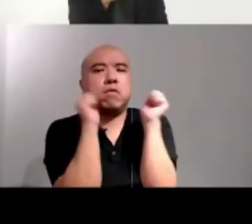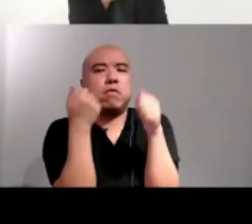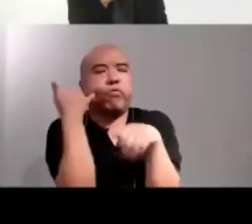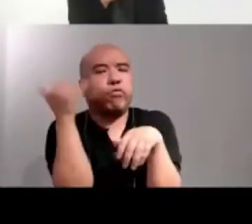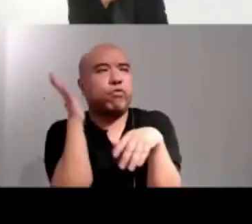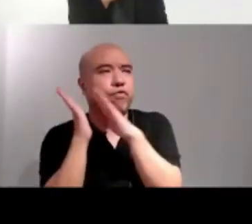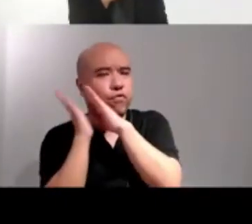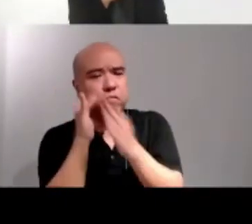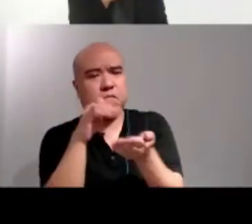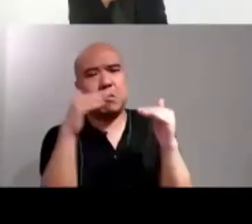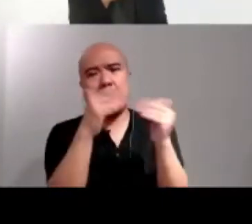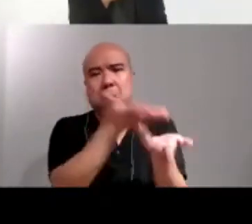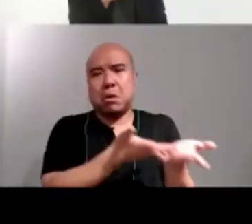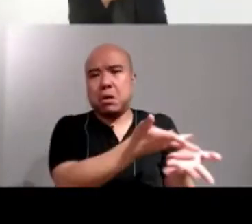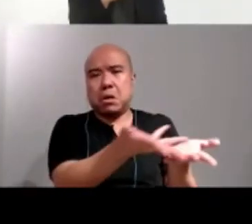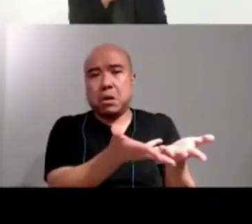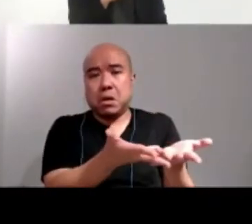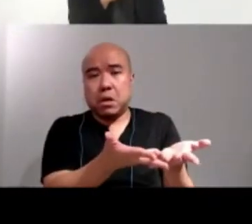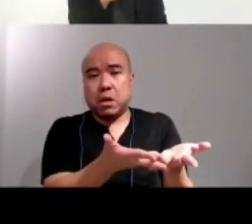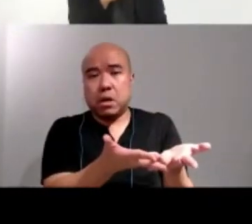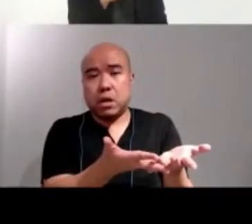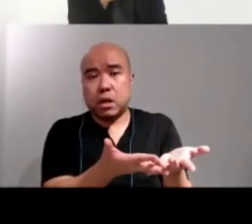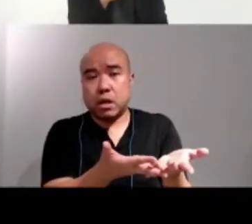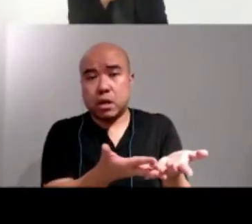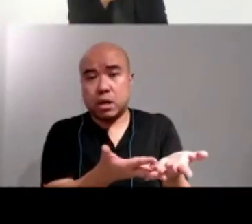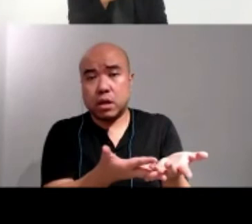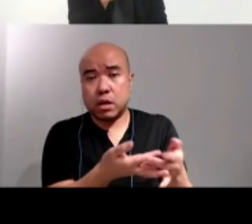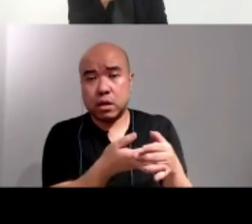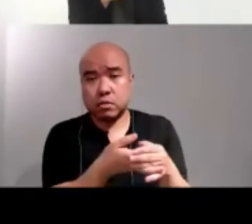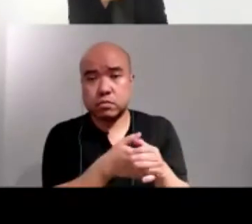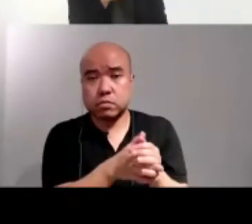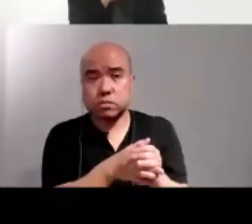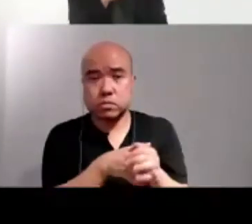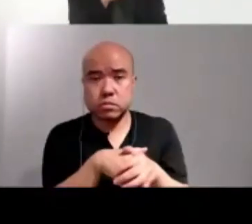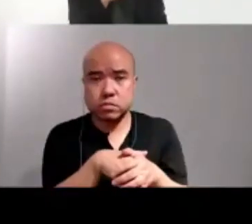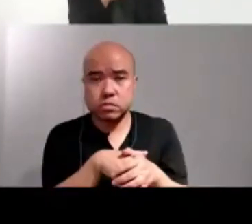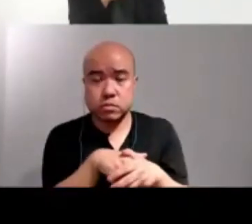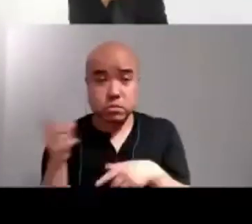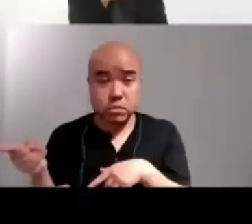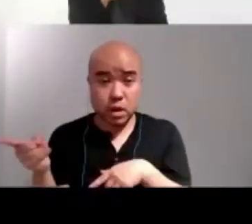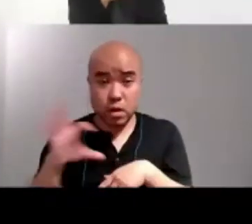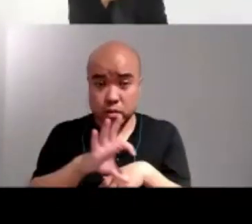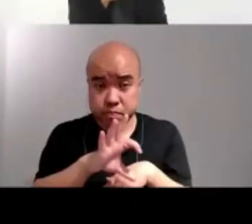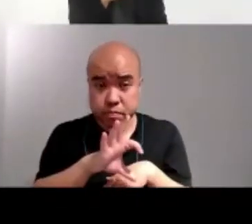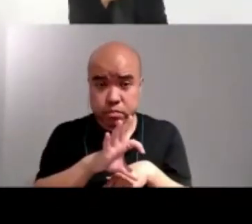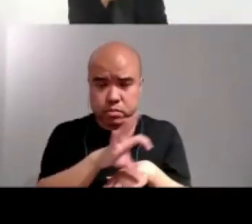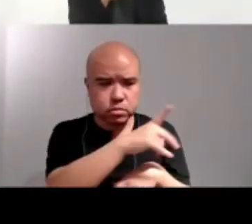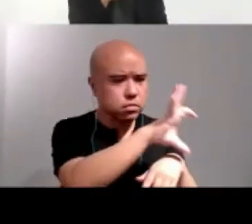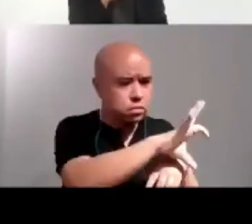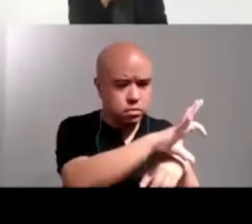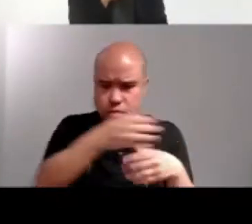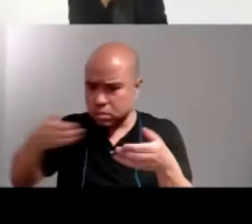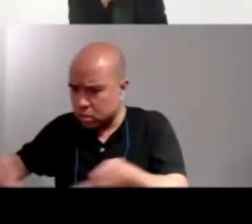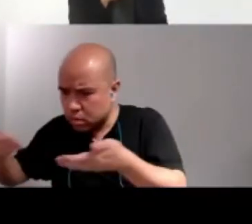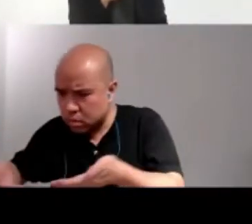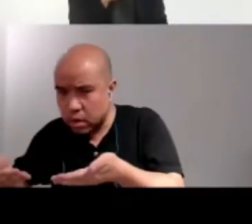有些单位甚至乎厨厕是结合这样去设计，你知道我们都分不开究竟 我, 我喺廚房裏面，究竟係